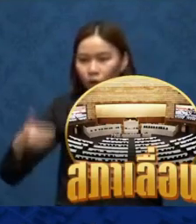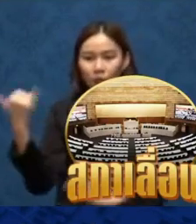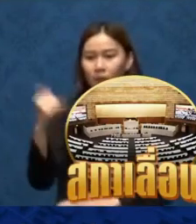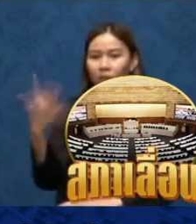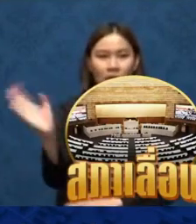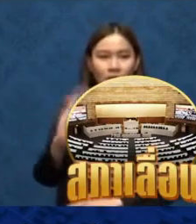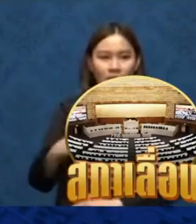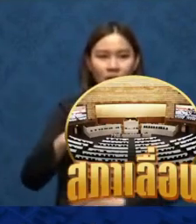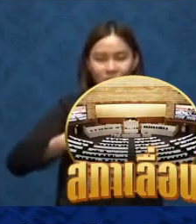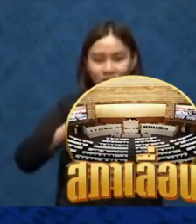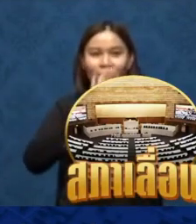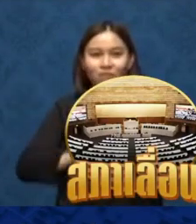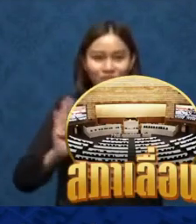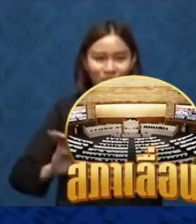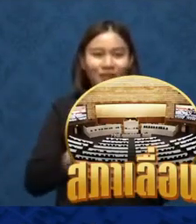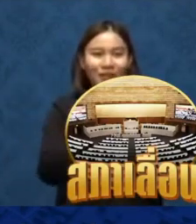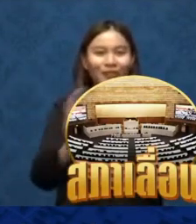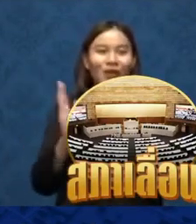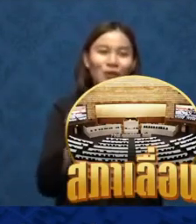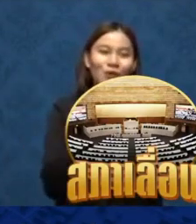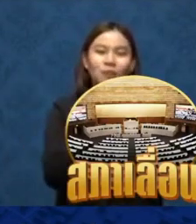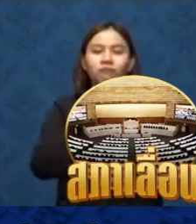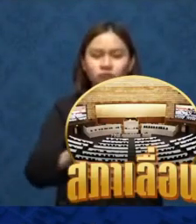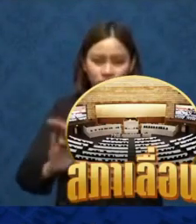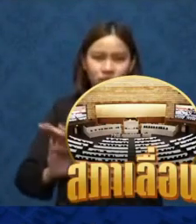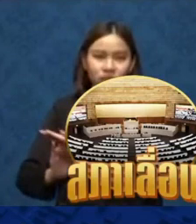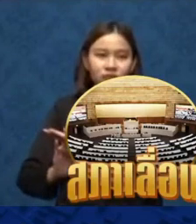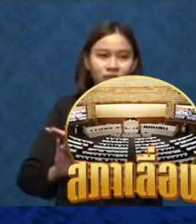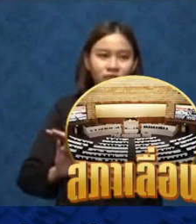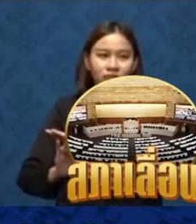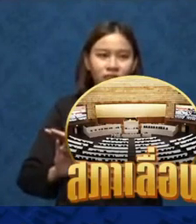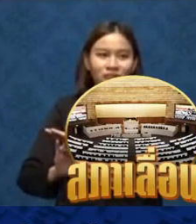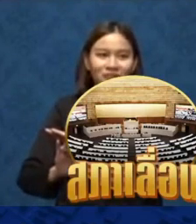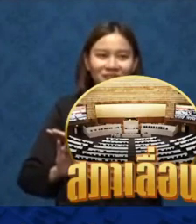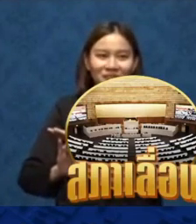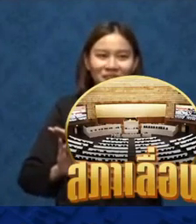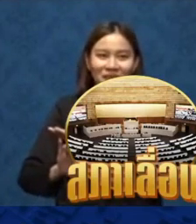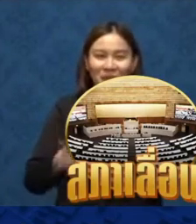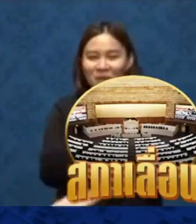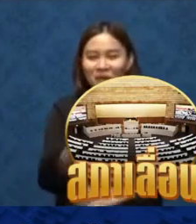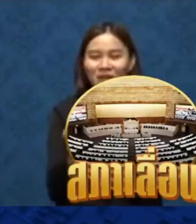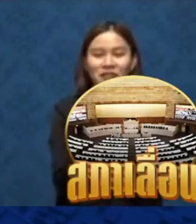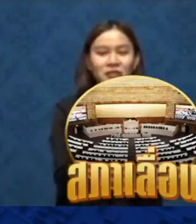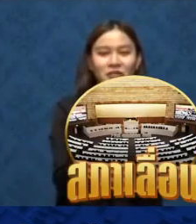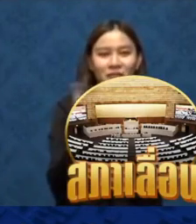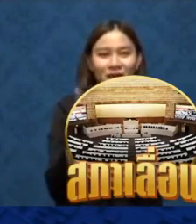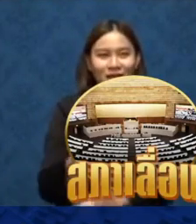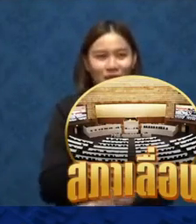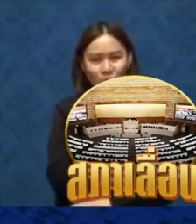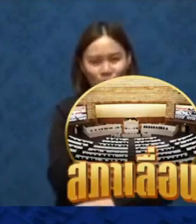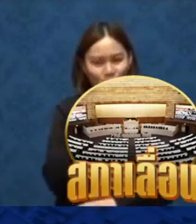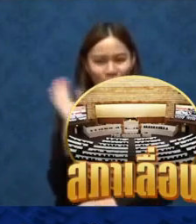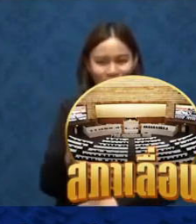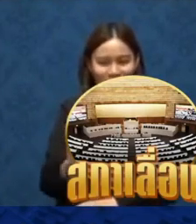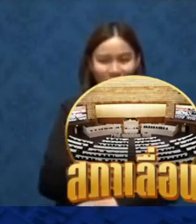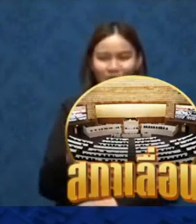ชื่อหรืออย่างไรจึงไม่ได้มีการลงชื่อเข้าประชุมรบกวนเจ้าหน้าที่ของสภาไปหาปากกาให้ส.ว.ด้วยเพื่อให้ส